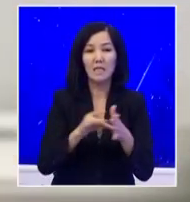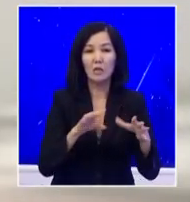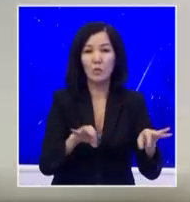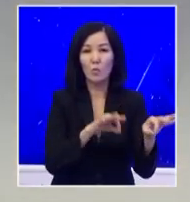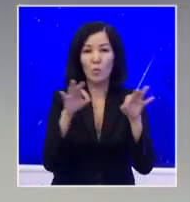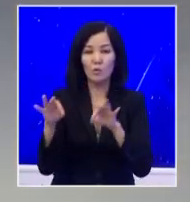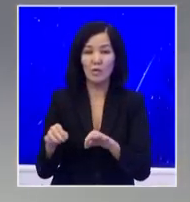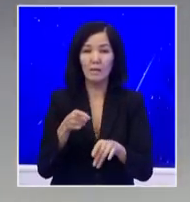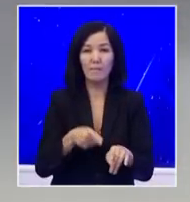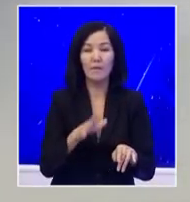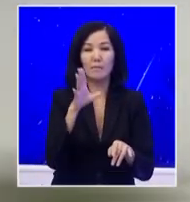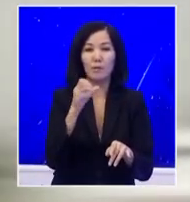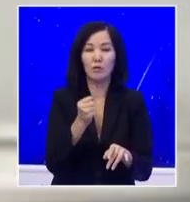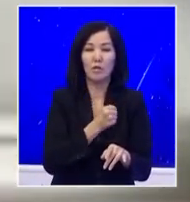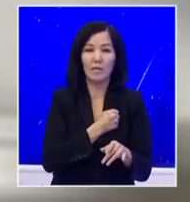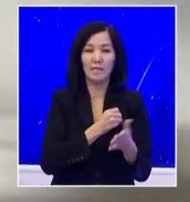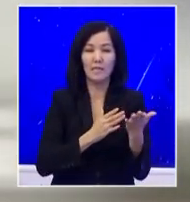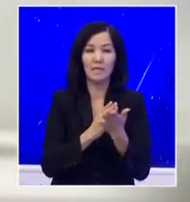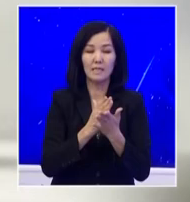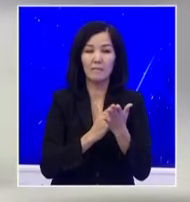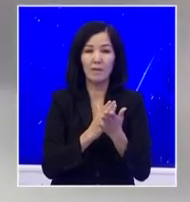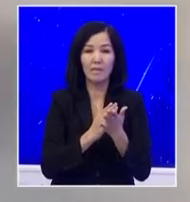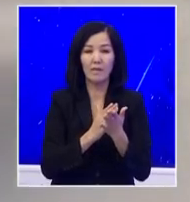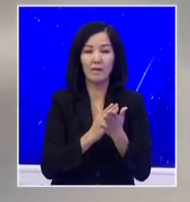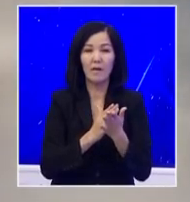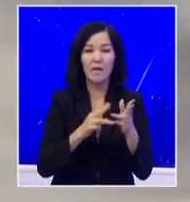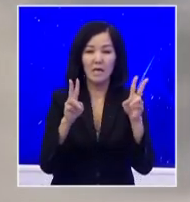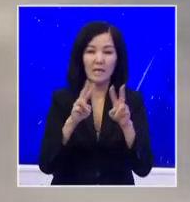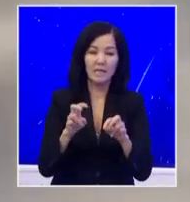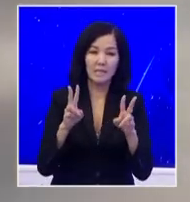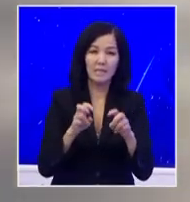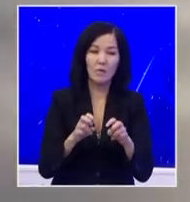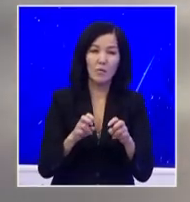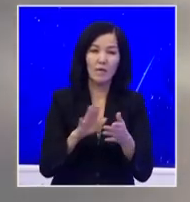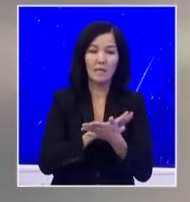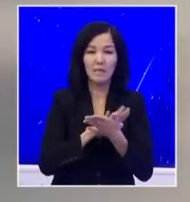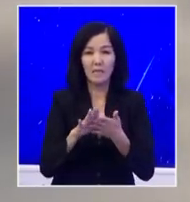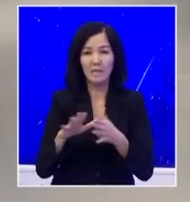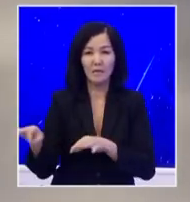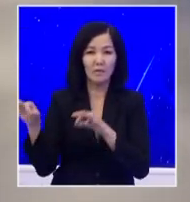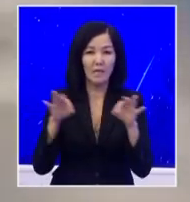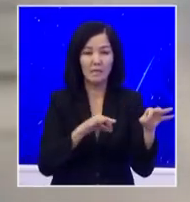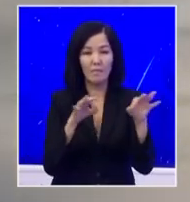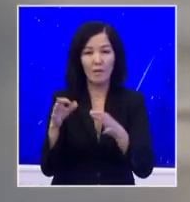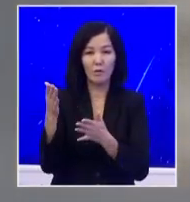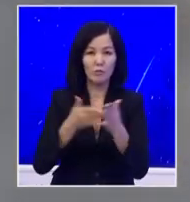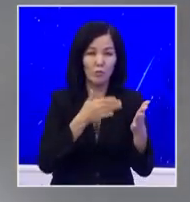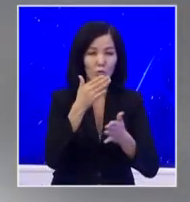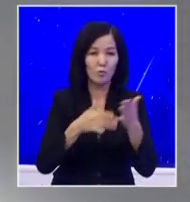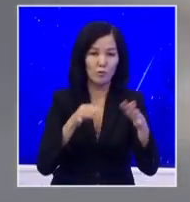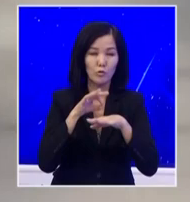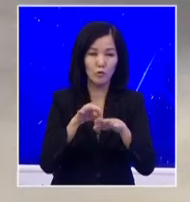уақытқа дейін 1500 әскери қызметші оқ-дәрілердің бөліктерін іздеу, залалсыздандыру, тасымалдау, жою жұмыстарын жүргізіп